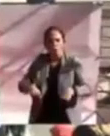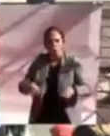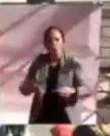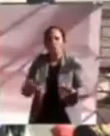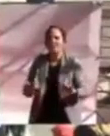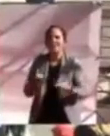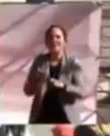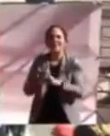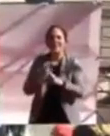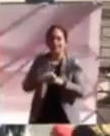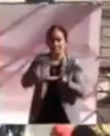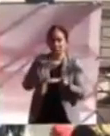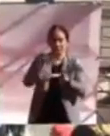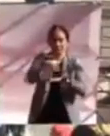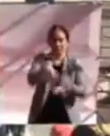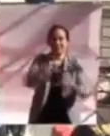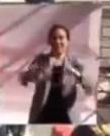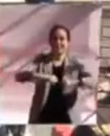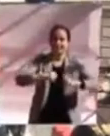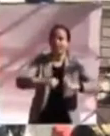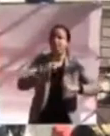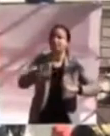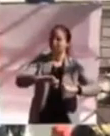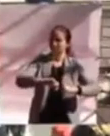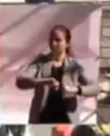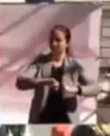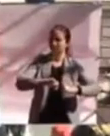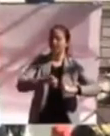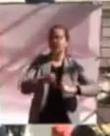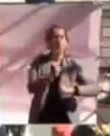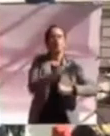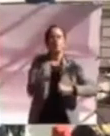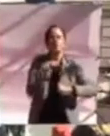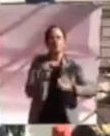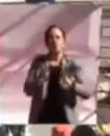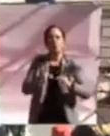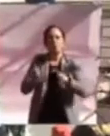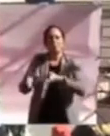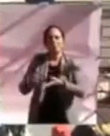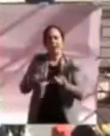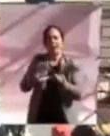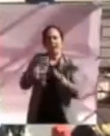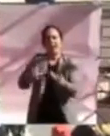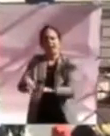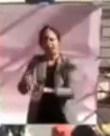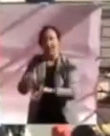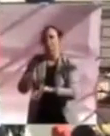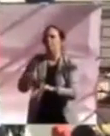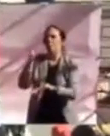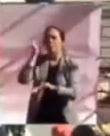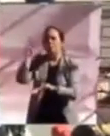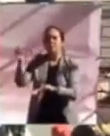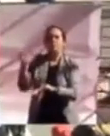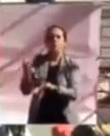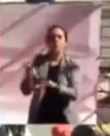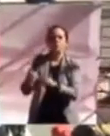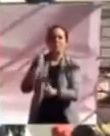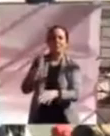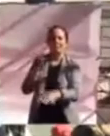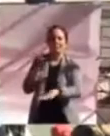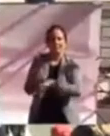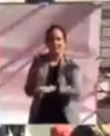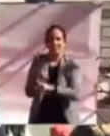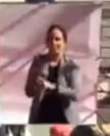sulla sanità come qui è stato detto non solo negli ospedali per rafforzare la prevenzione sul territorio eccetera ma guardate che l'oggetto